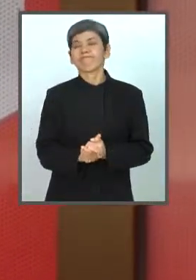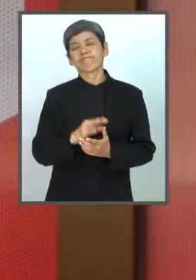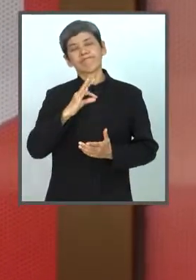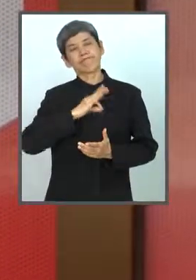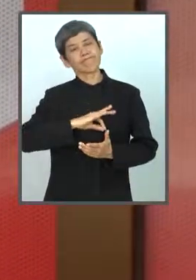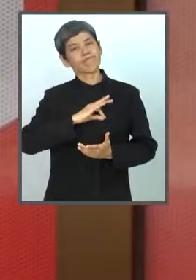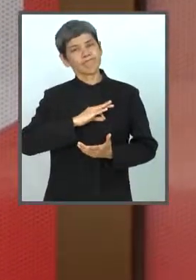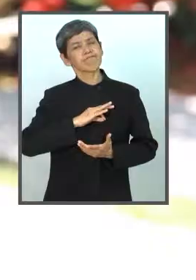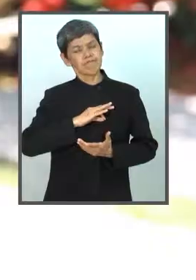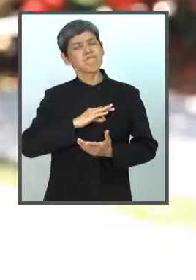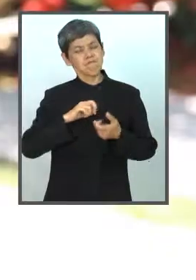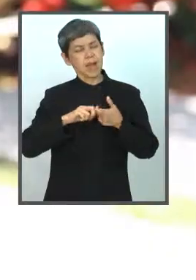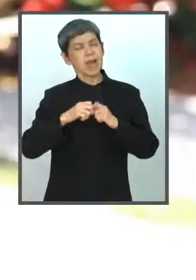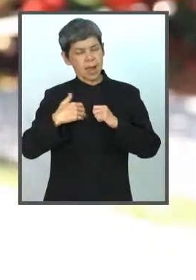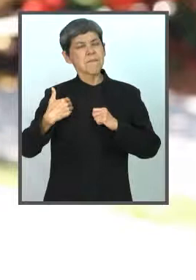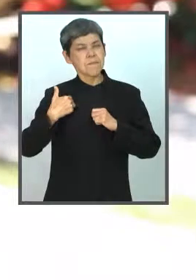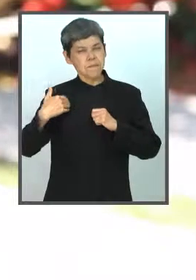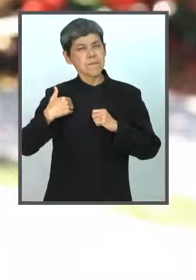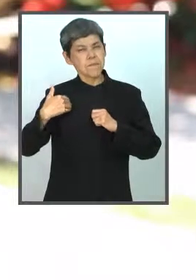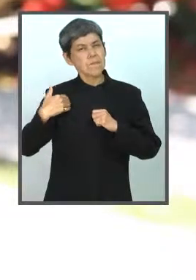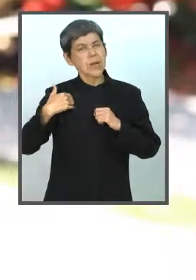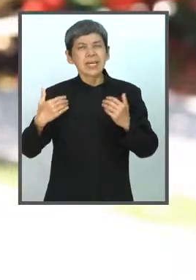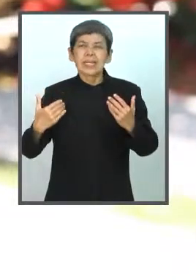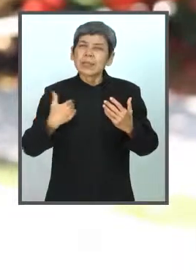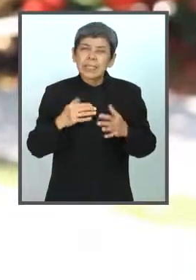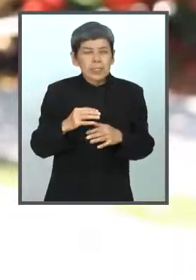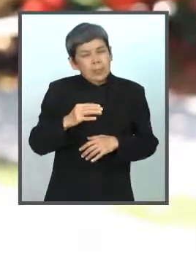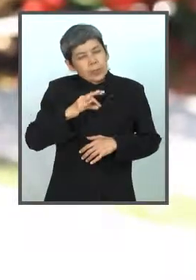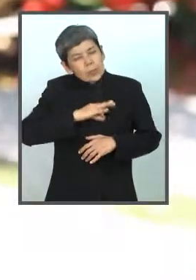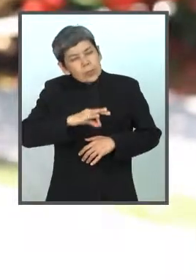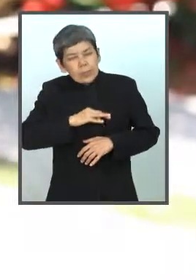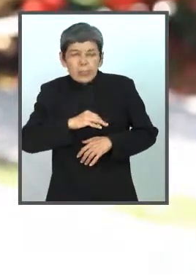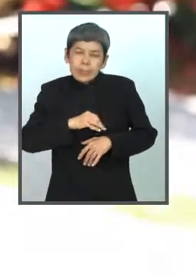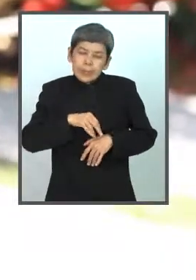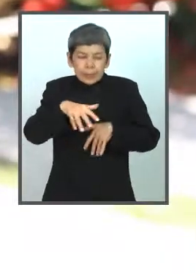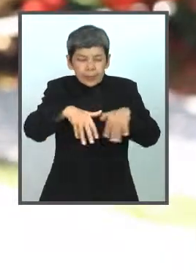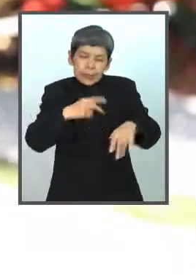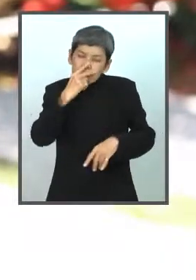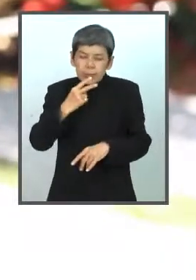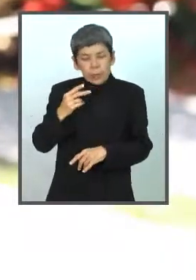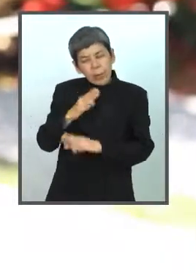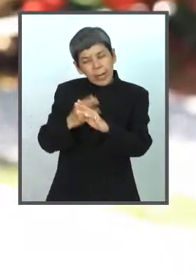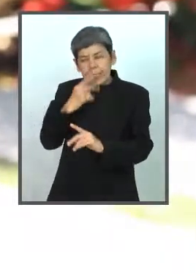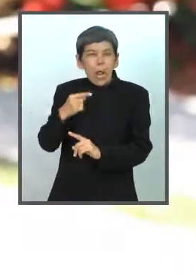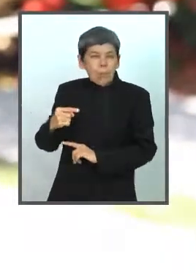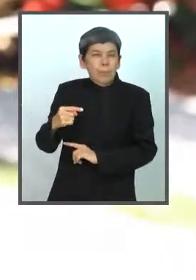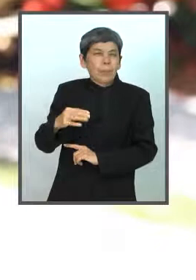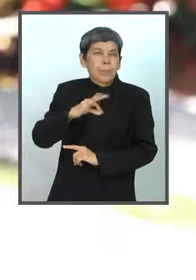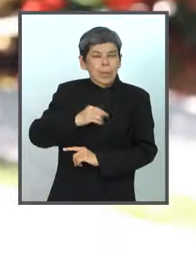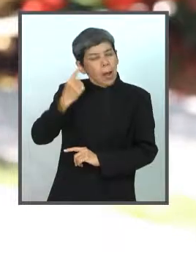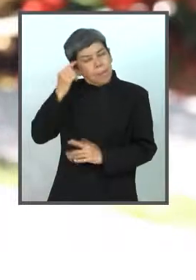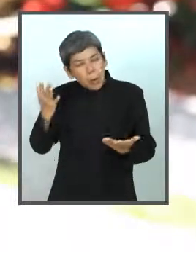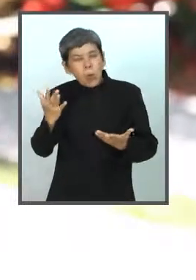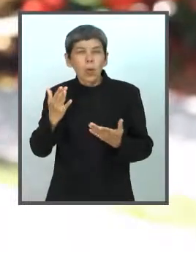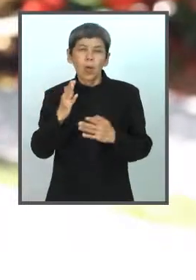ที่ขาดก็คือก็ยังมีหลายๆส่วนที่อาจจะยังมีทัศนคติต่อคนพิการยังไม่เข้า